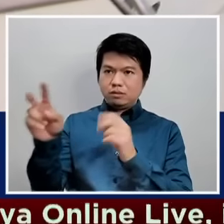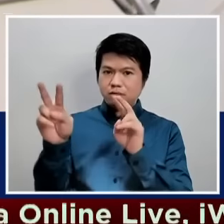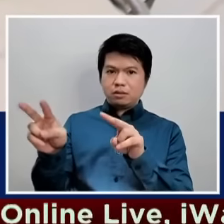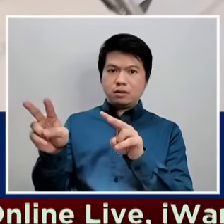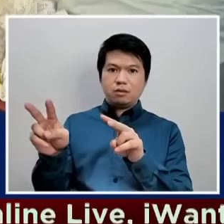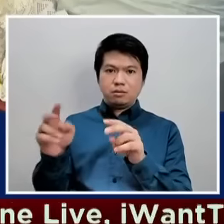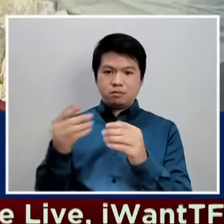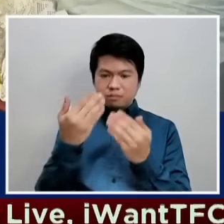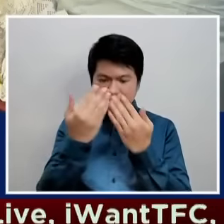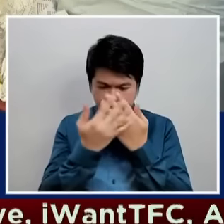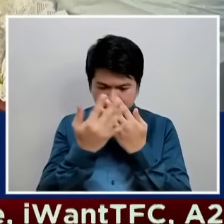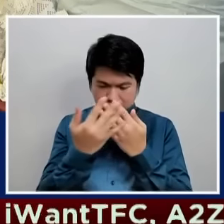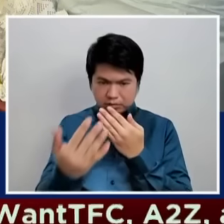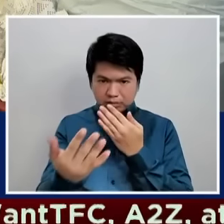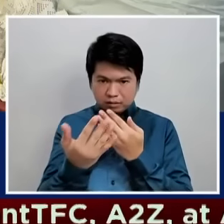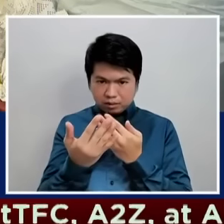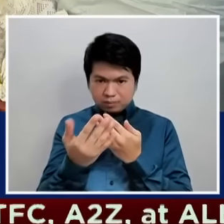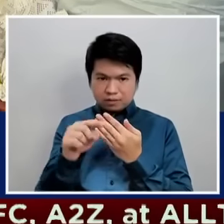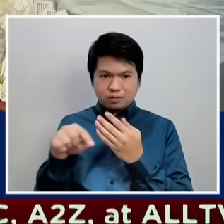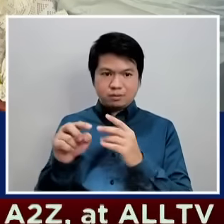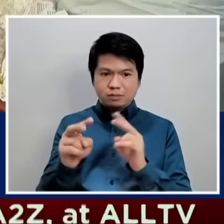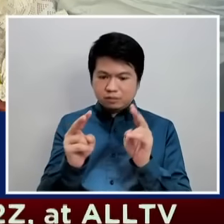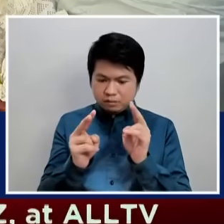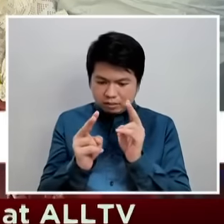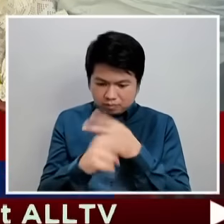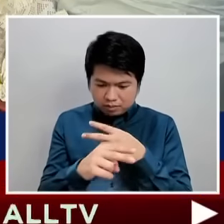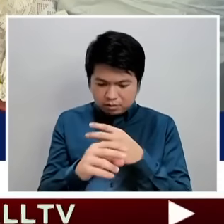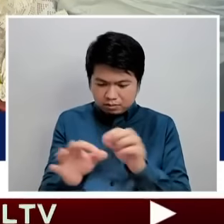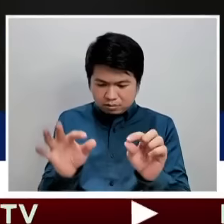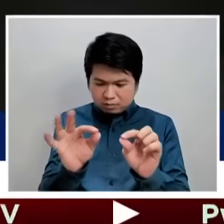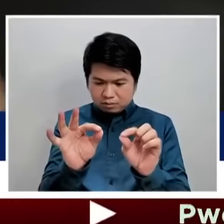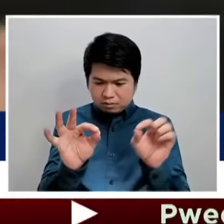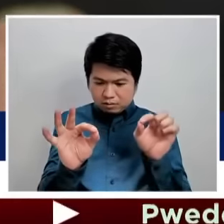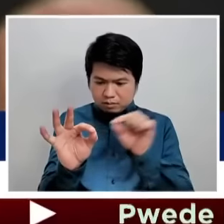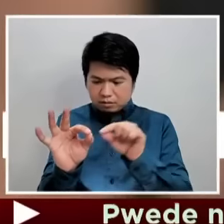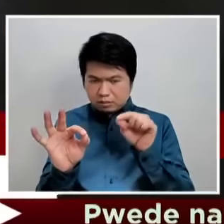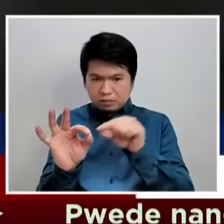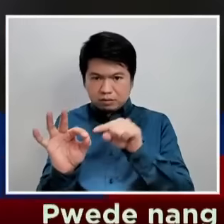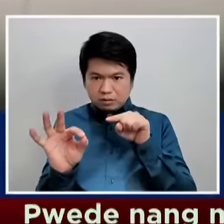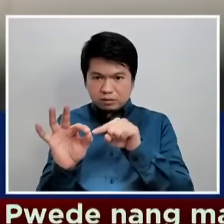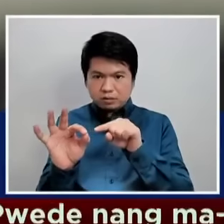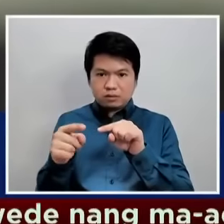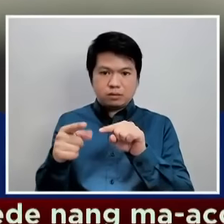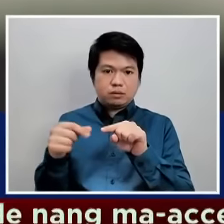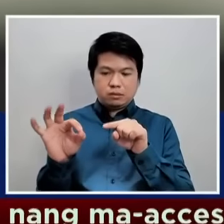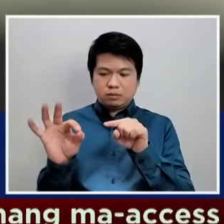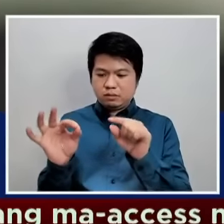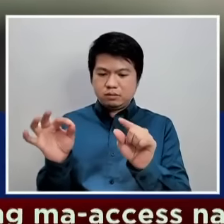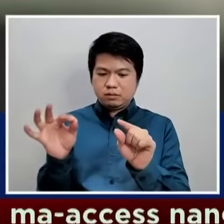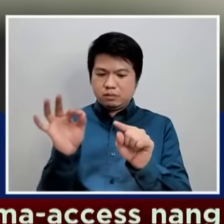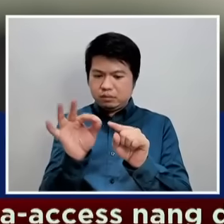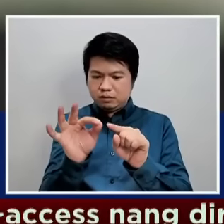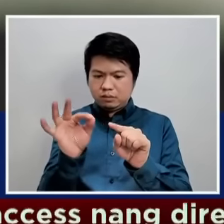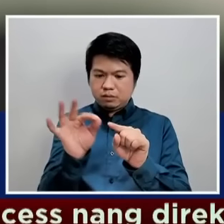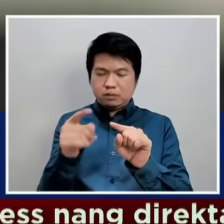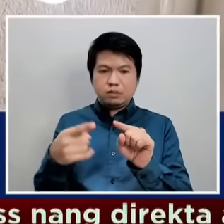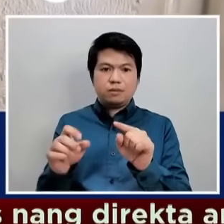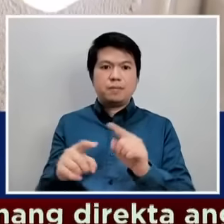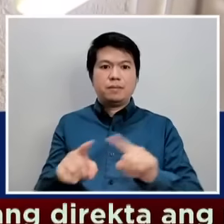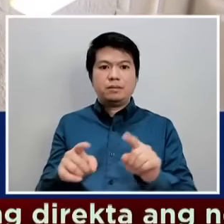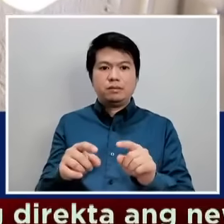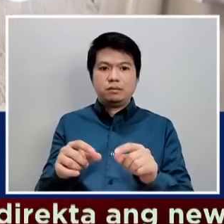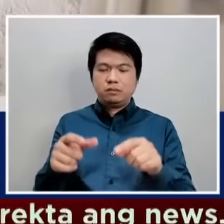kanya. Hindi mo nakita yung butas kung paano mo susuot ang karayom. Ang kaso, hindi nagtatagal ang kanyang mga